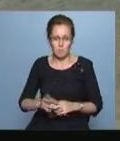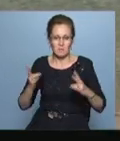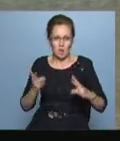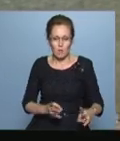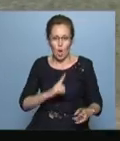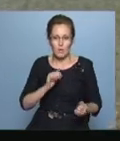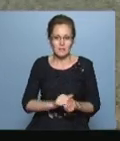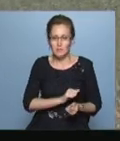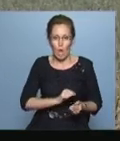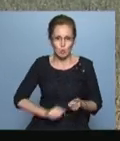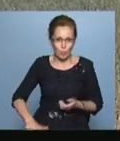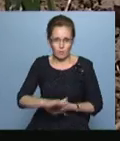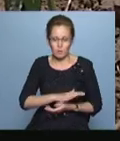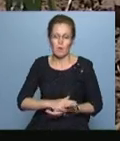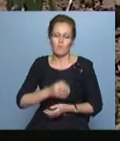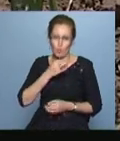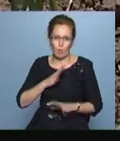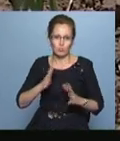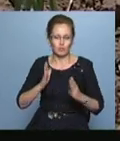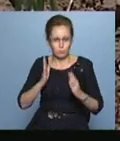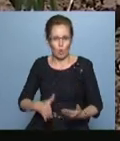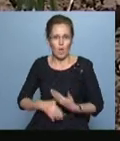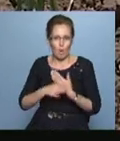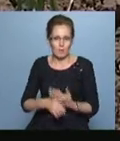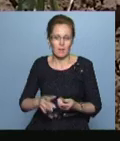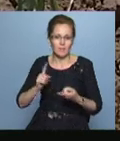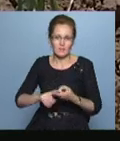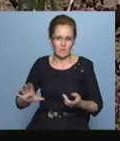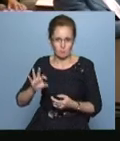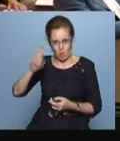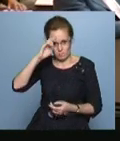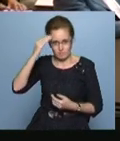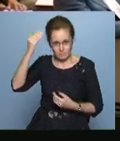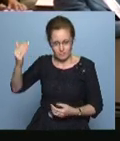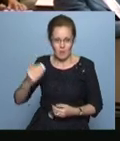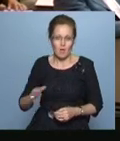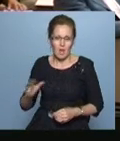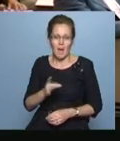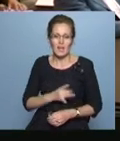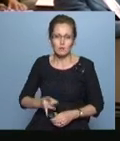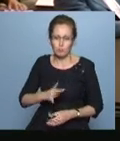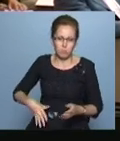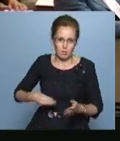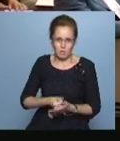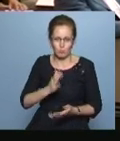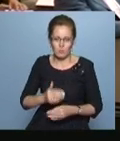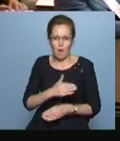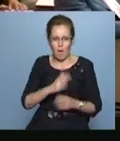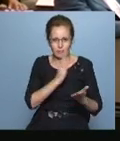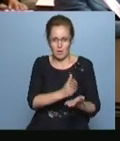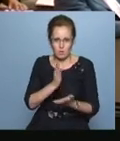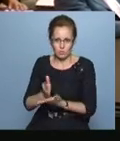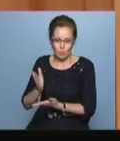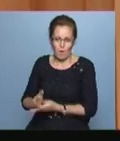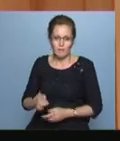в любом случае, вне зависимости от решения Минсельхоза России. Компенсировать потери готова республика. Помощь будет адресной. На заседании